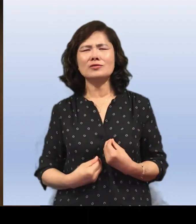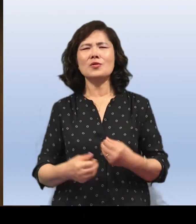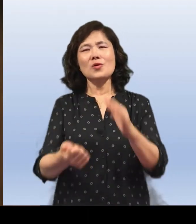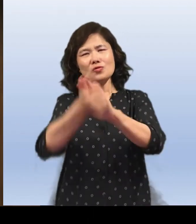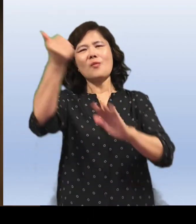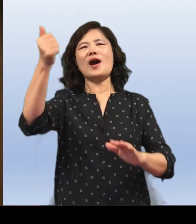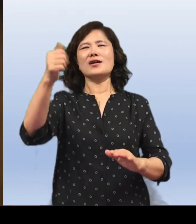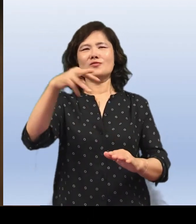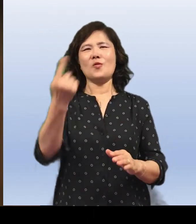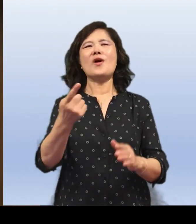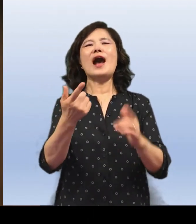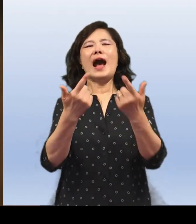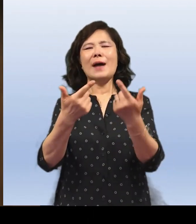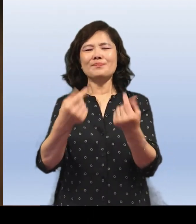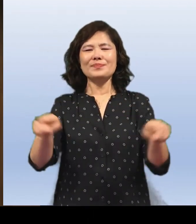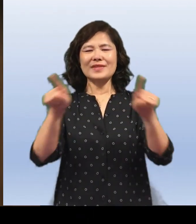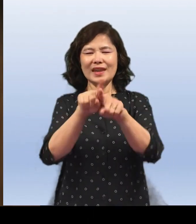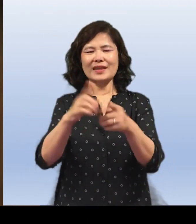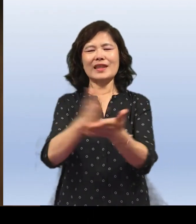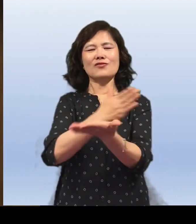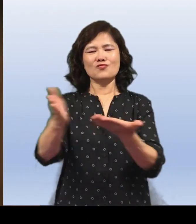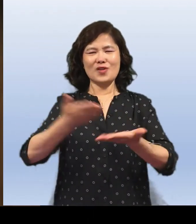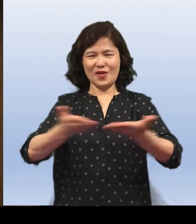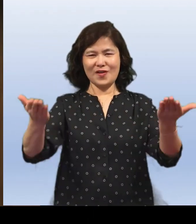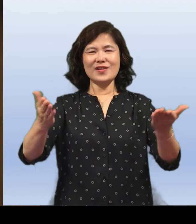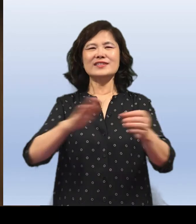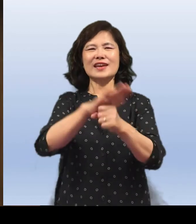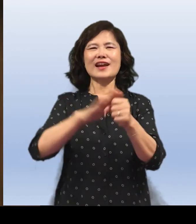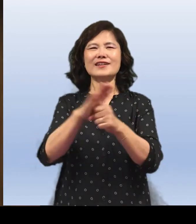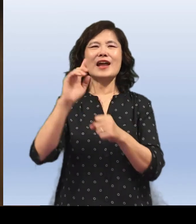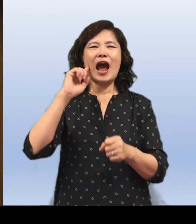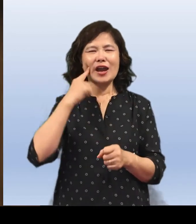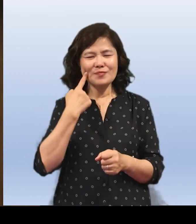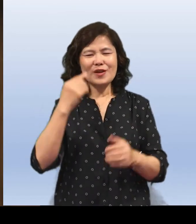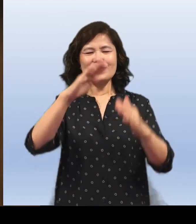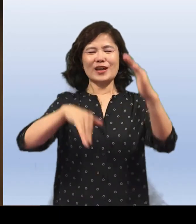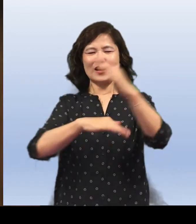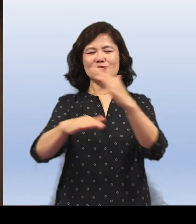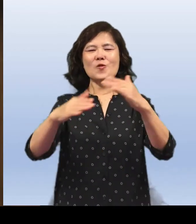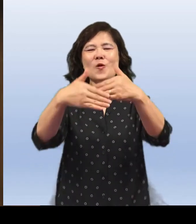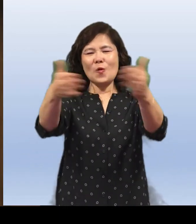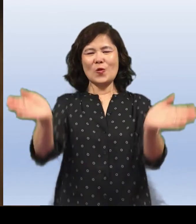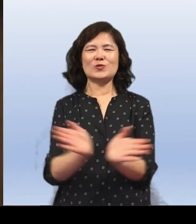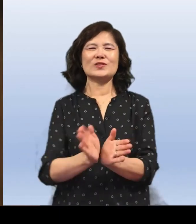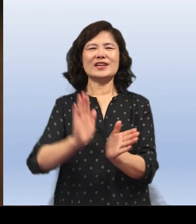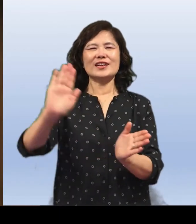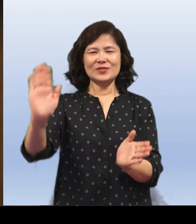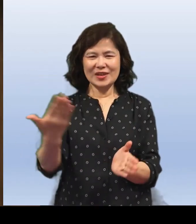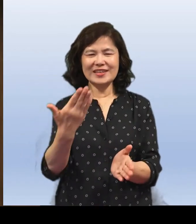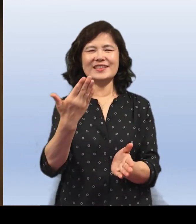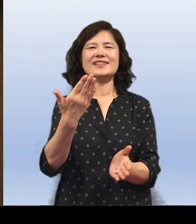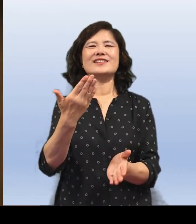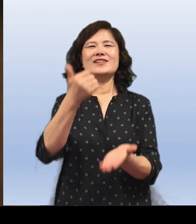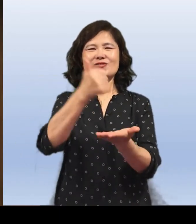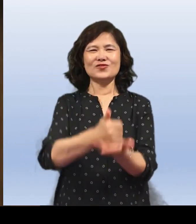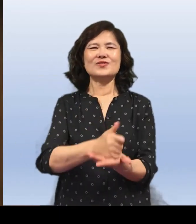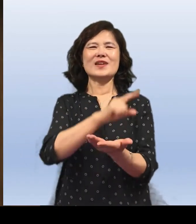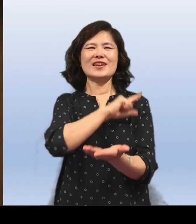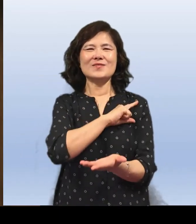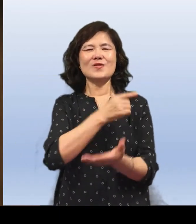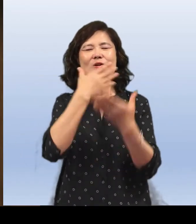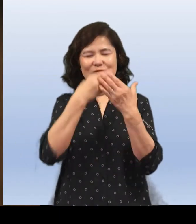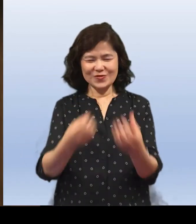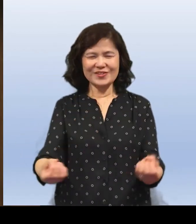소망도 함께 나누며 살아갈 수 있는 아름다운 가족 공동체가 될 수 있기를 주님의